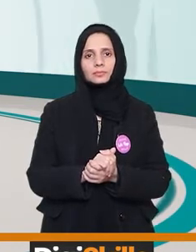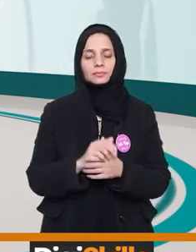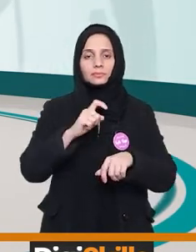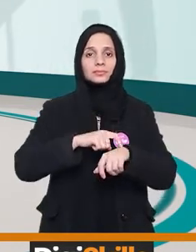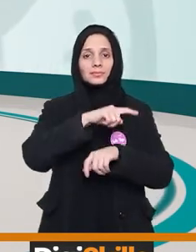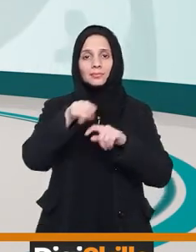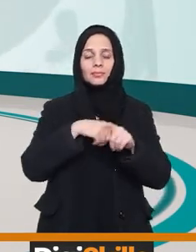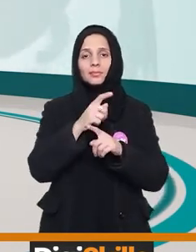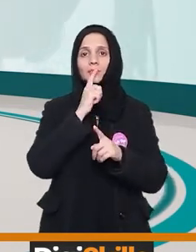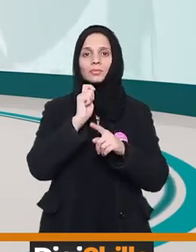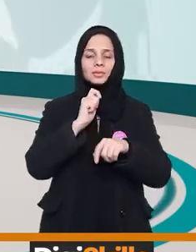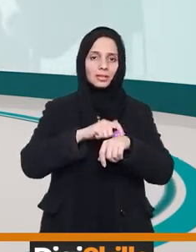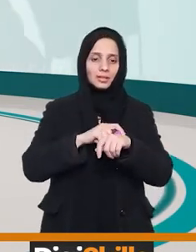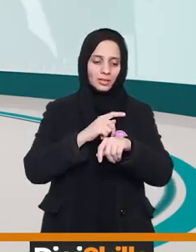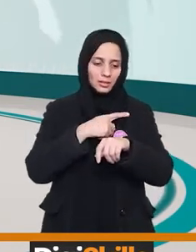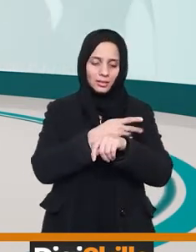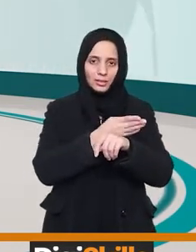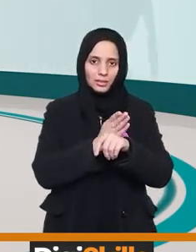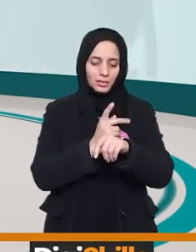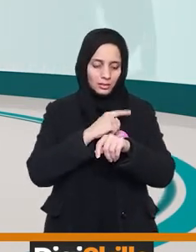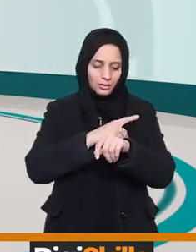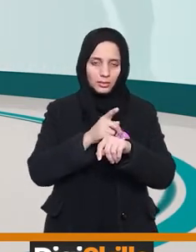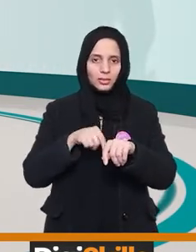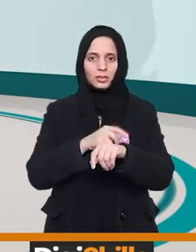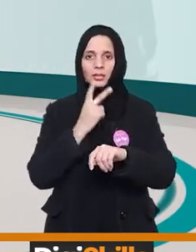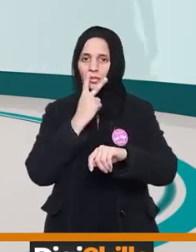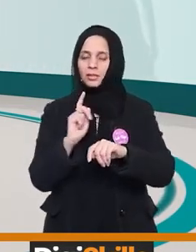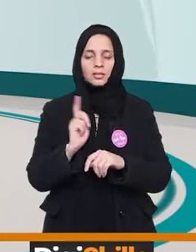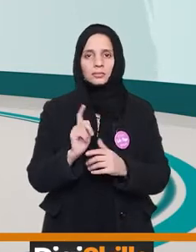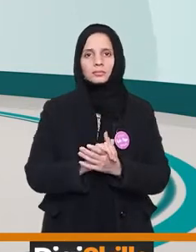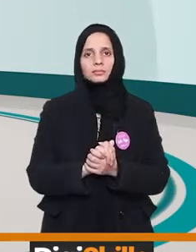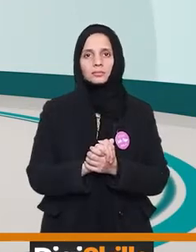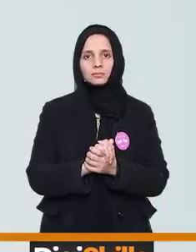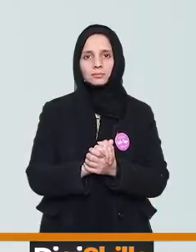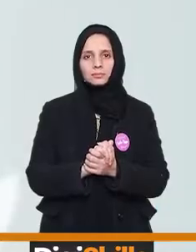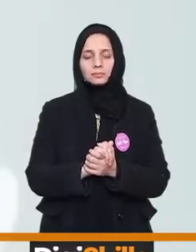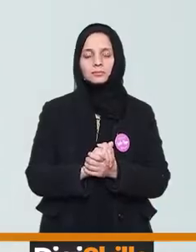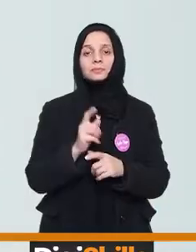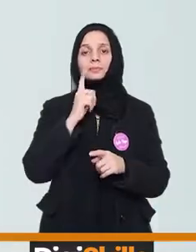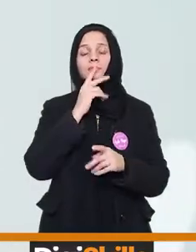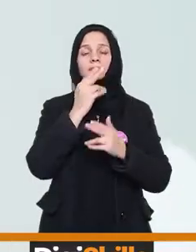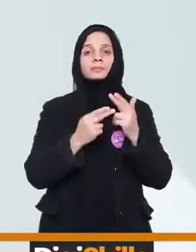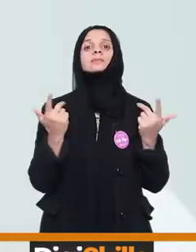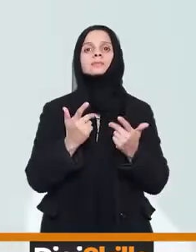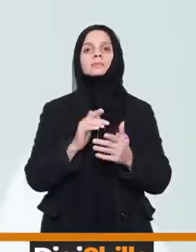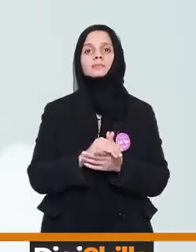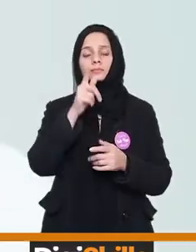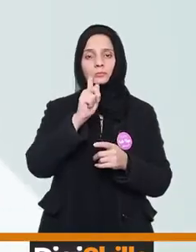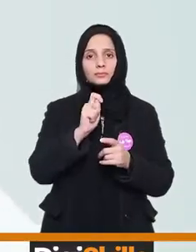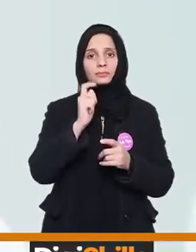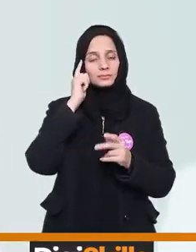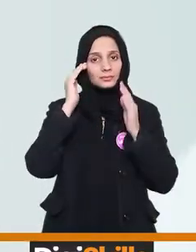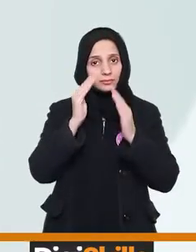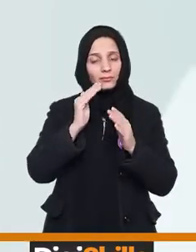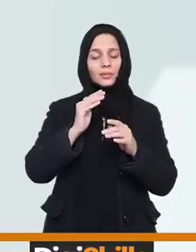اس کا یہ مطلب تو نہیں ہے کہ آپ گھڑی پہ ٹکٹکی باندھ کے گھورتے رہیں گھڑی کو، بلکہ اس کا مطلب یہ ہے کہ جو